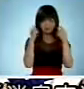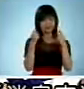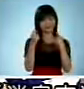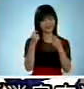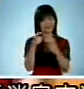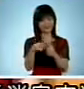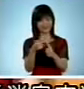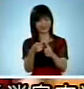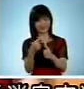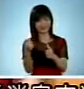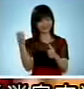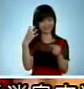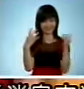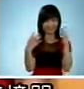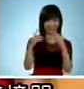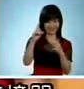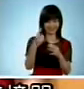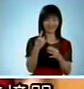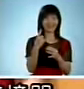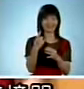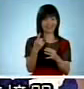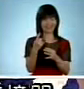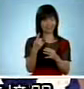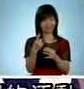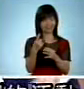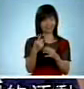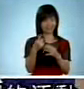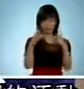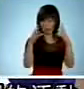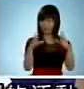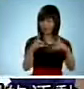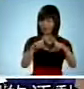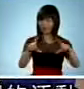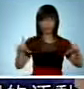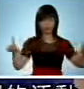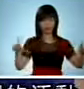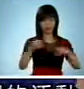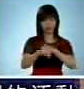是第一手消息的来源，可以在这边直接说，你看办这样